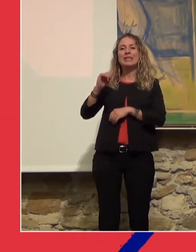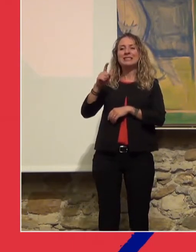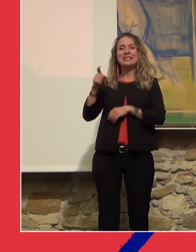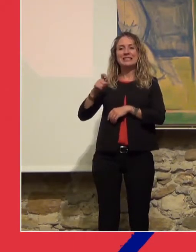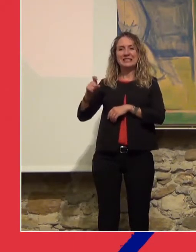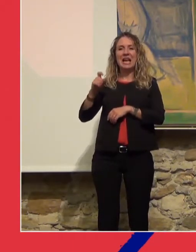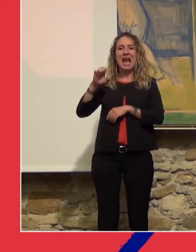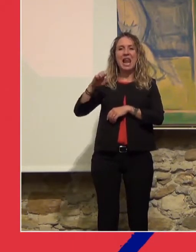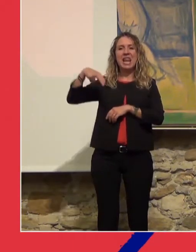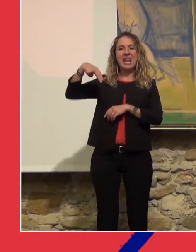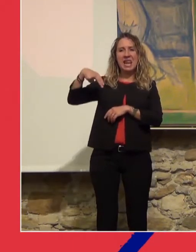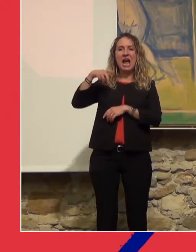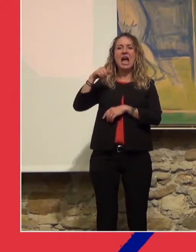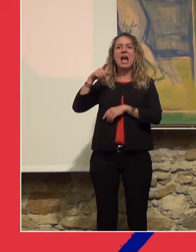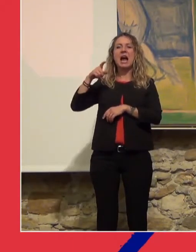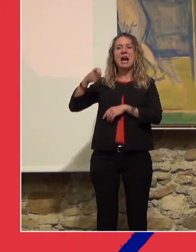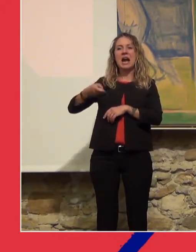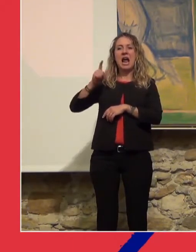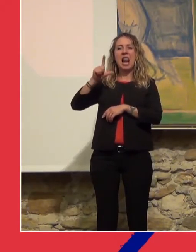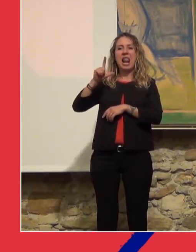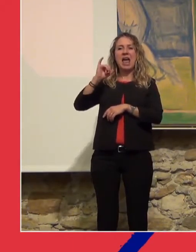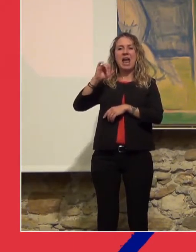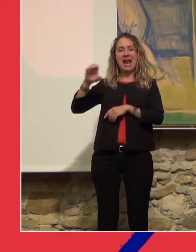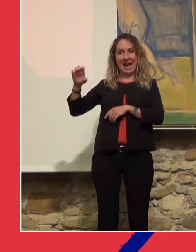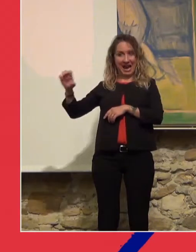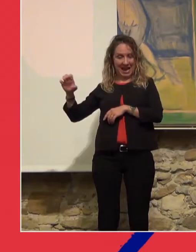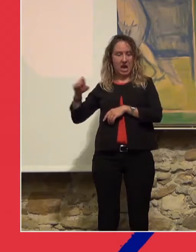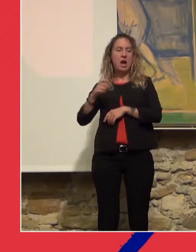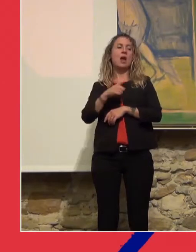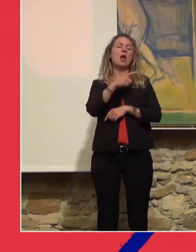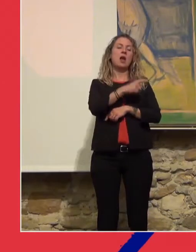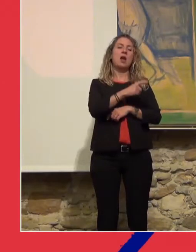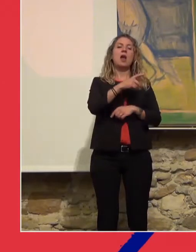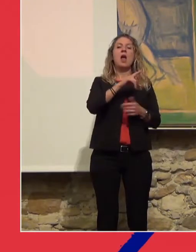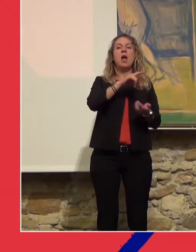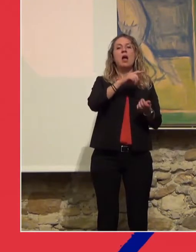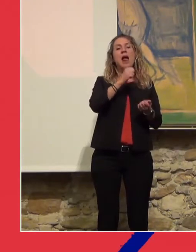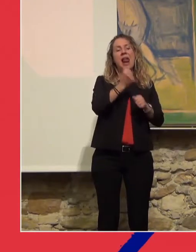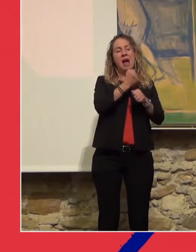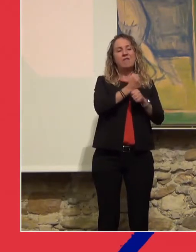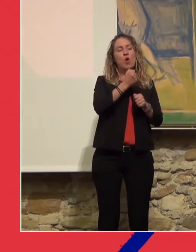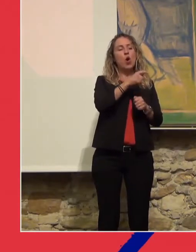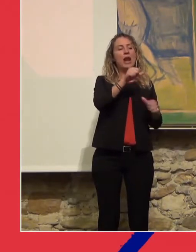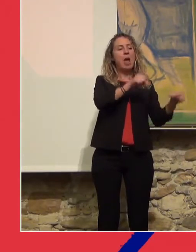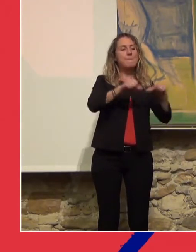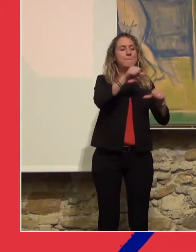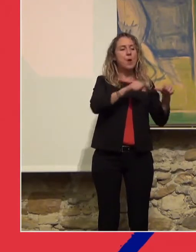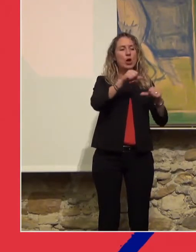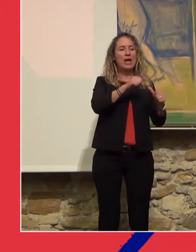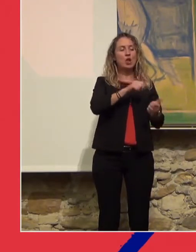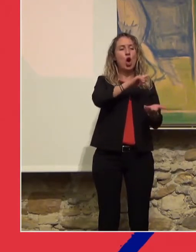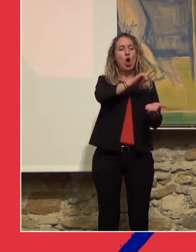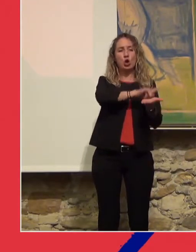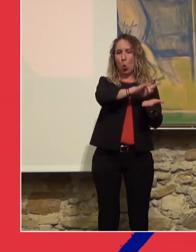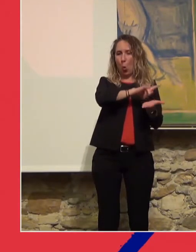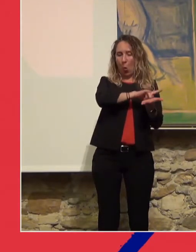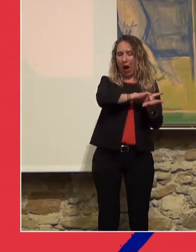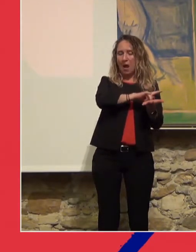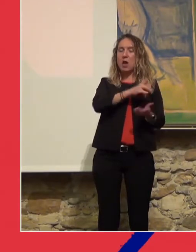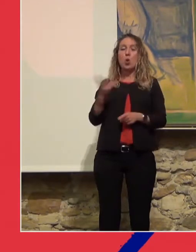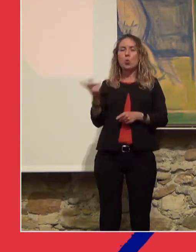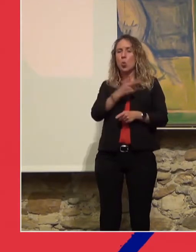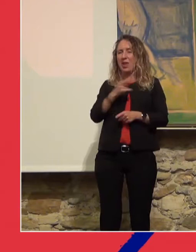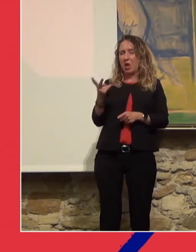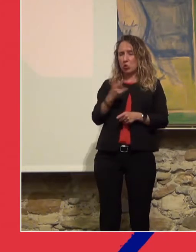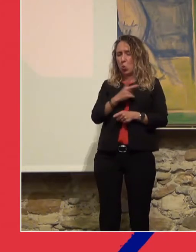2019, questi due scienziati scrivono nell'articolo: abbiamo derivato sinteticamente